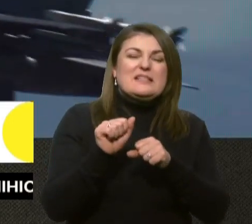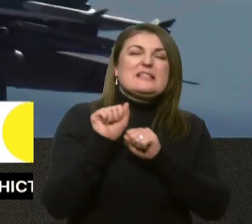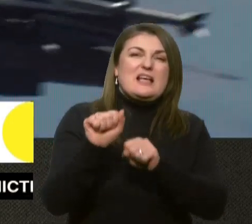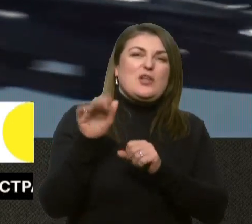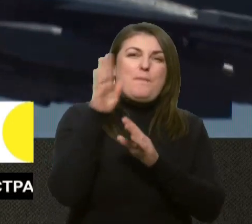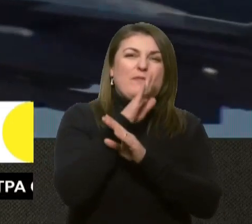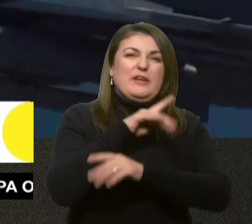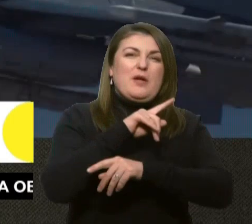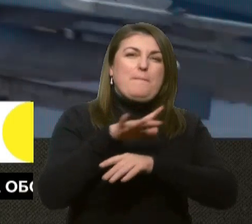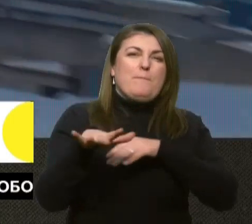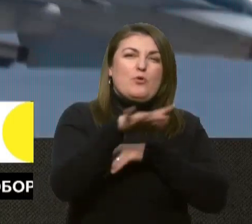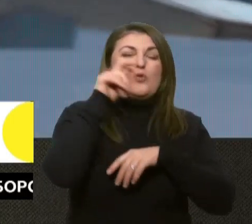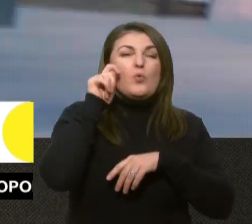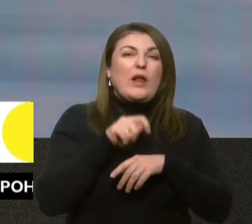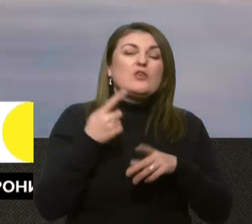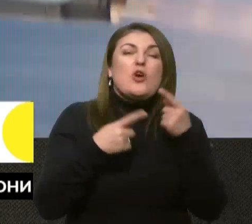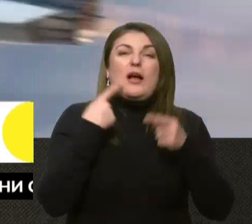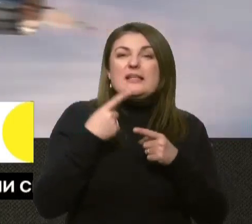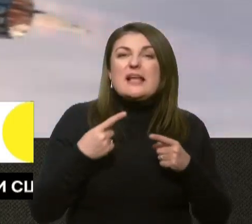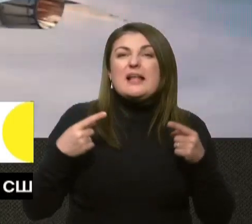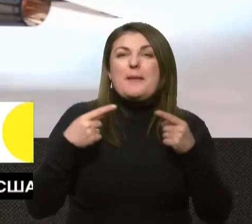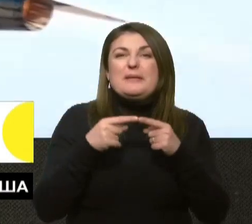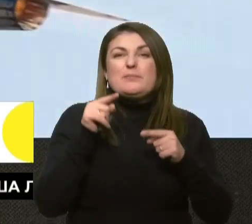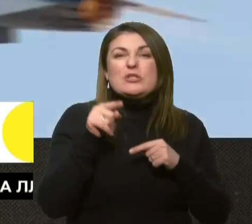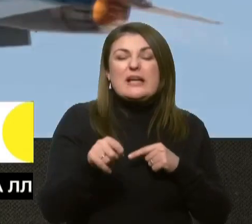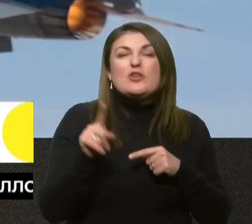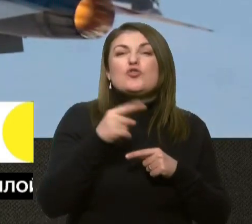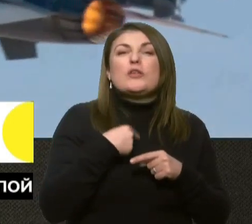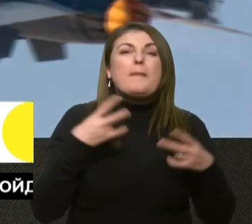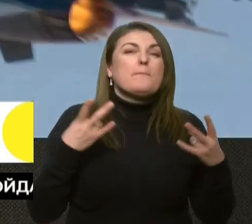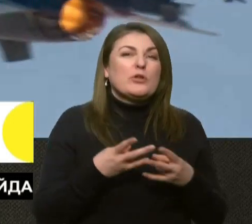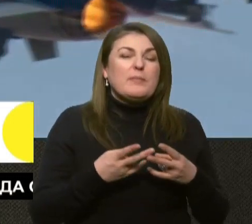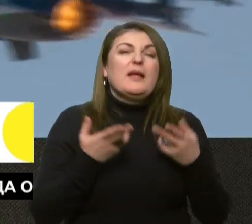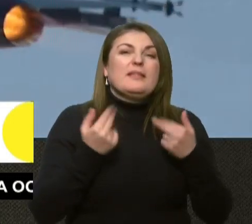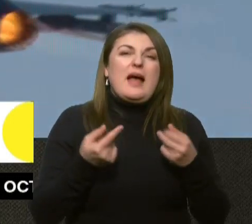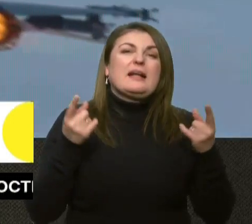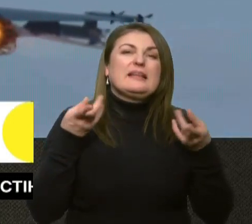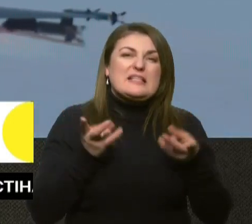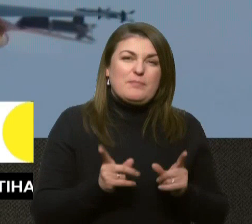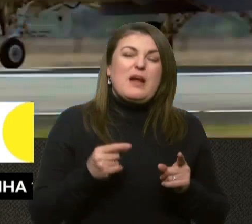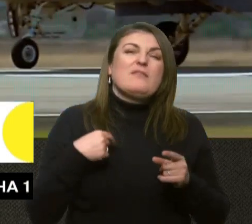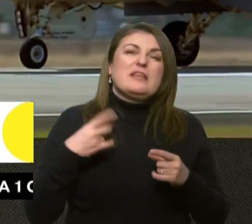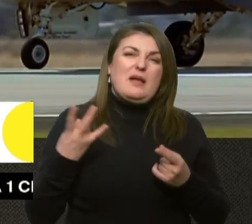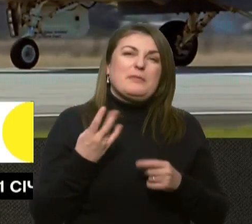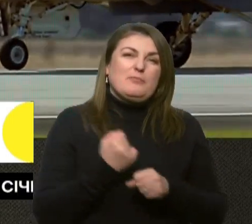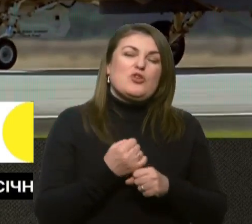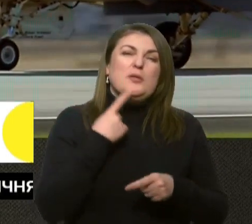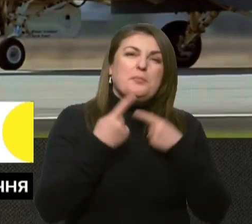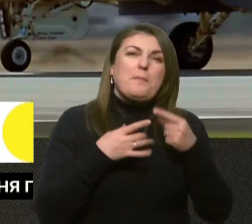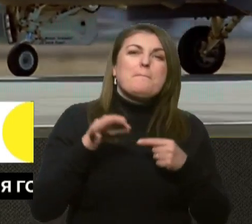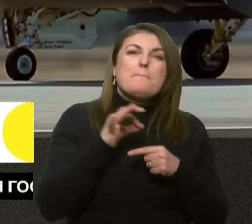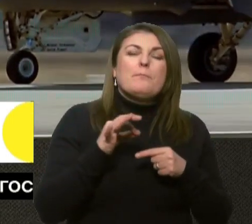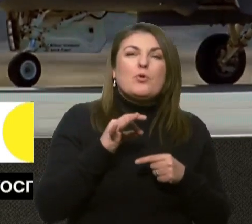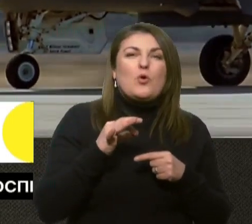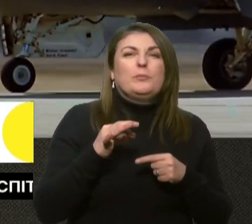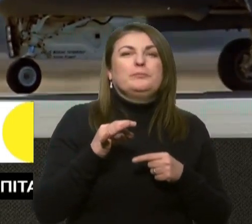простору України. От, якщо казати безпосередньо про що нам потрібно, так, насправді, треба ще розмовляти безпосередньо